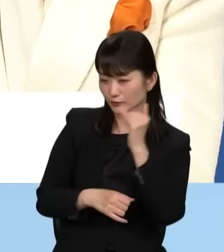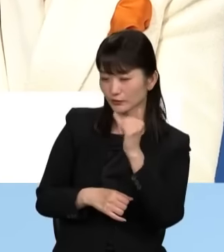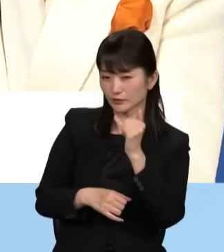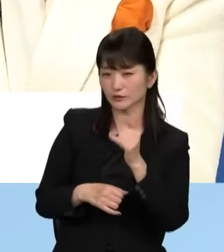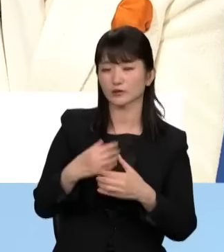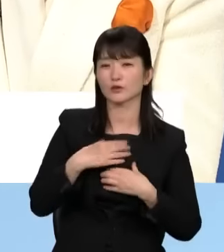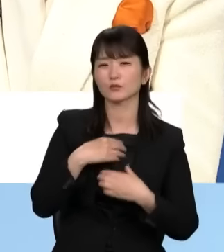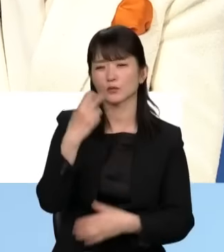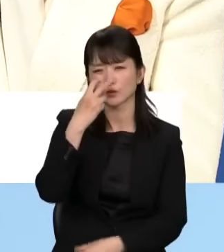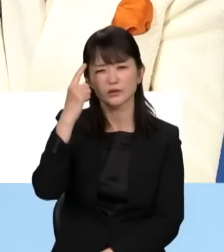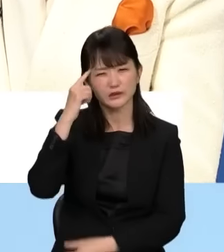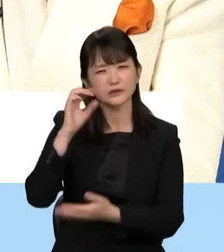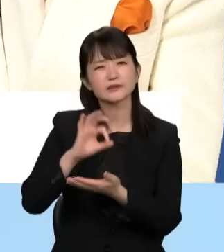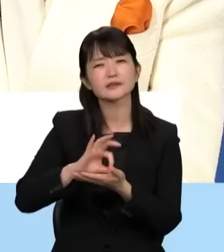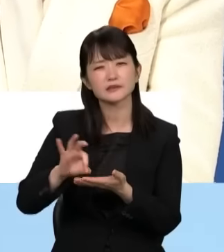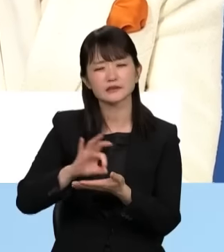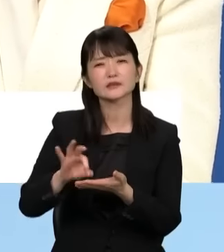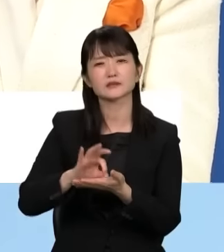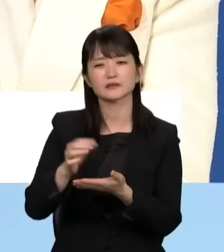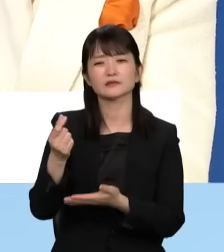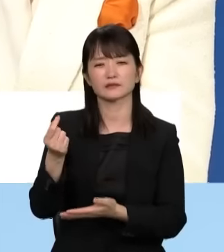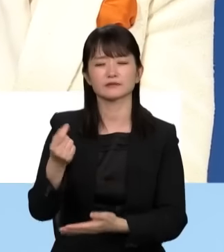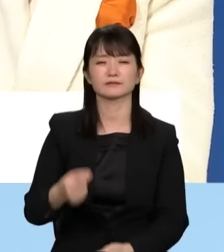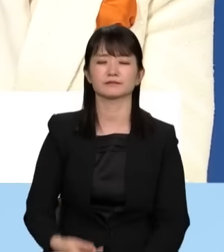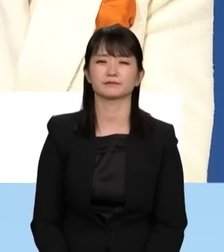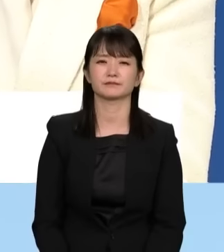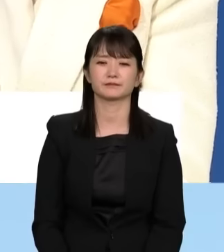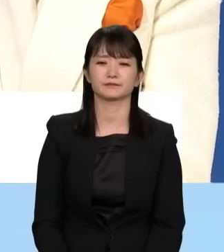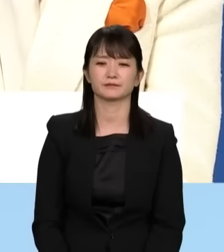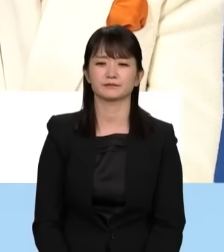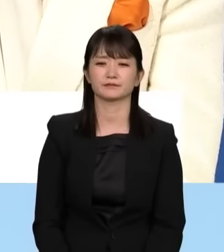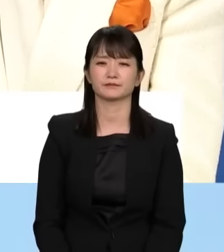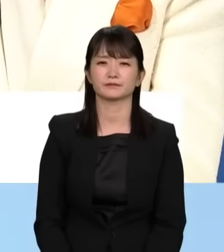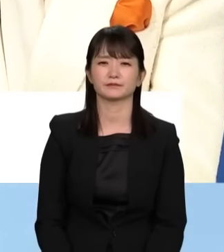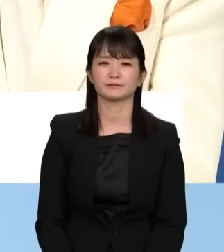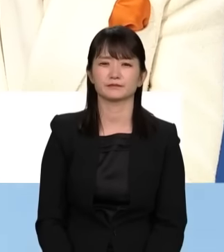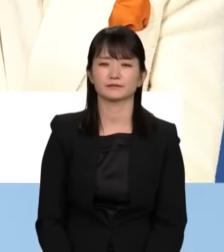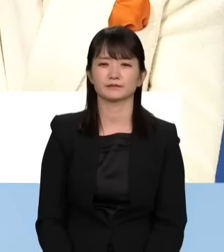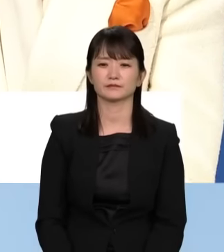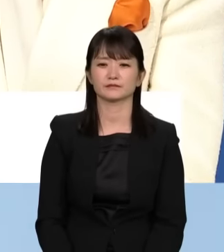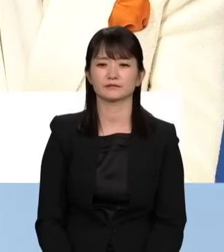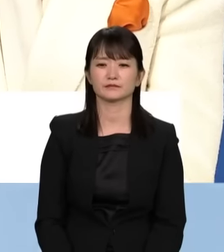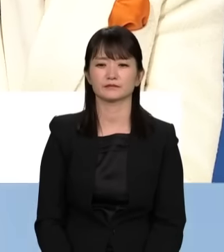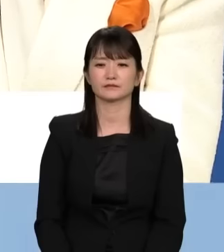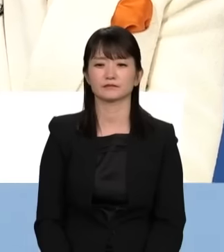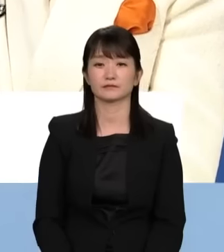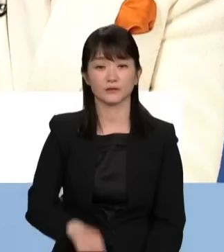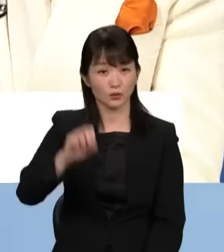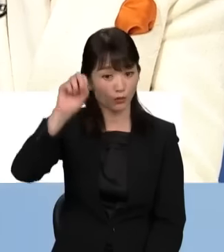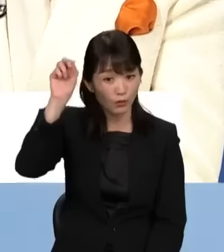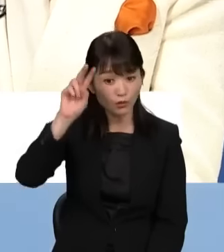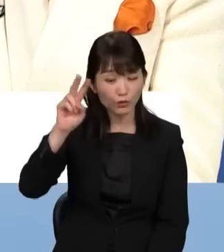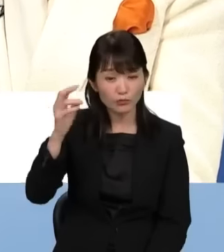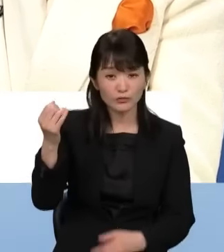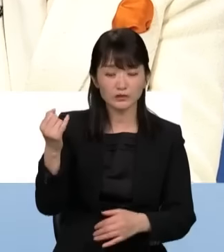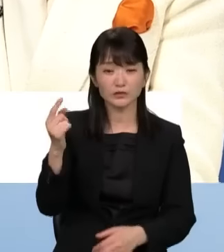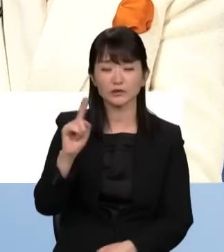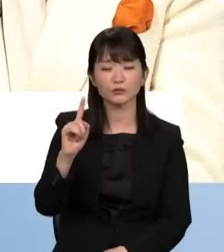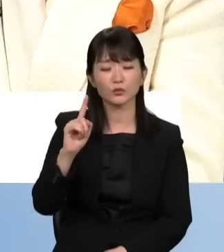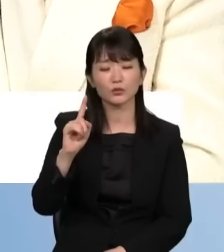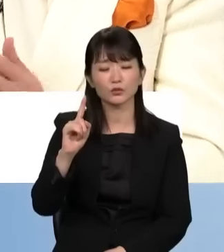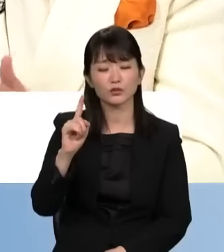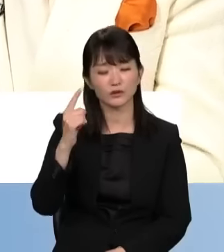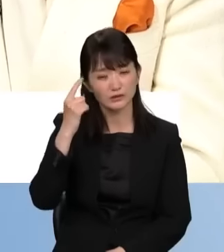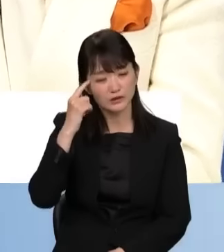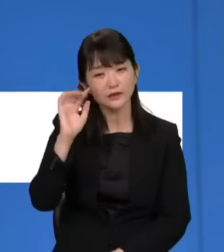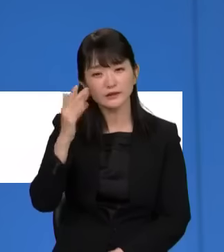보안에 신경을 쓰시는구나 생각을 좀 했었고 그때도 또 생각이 들었습니다 갑자기 이렇게 생각은 들었는데